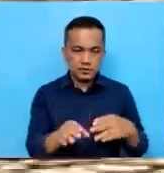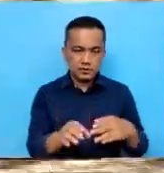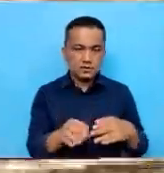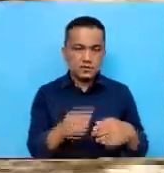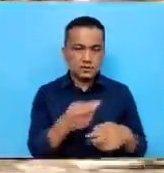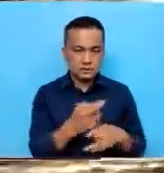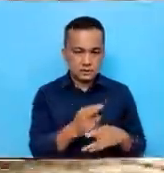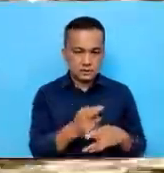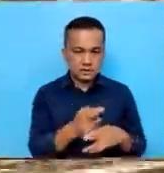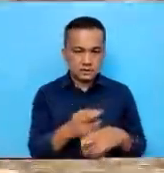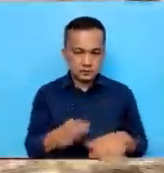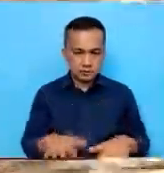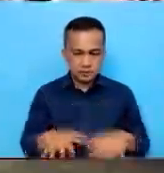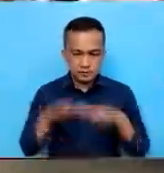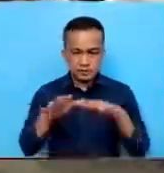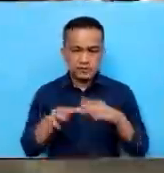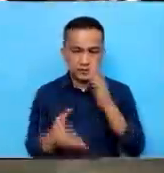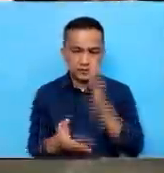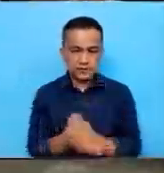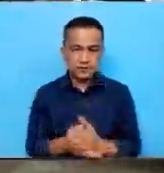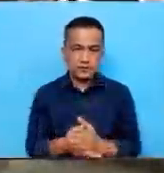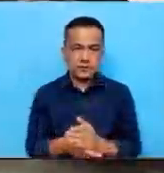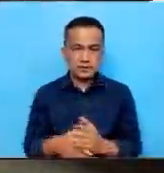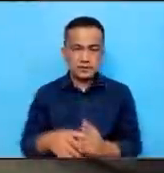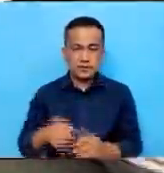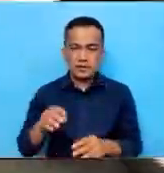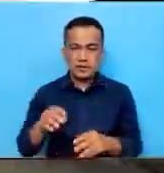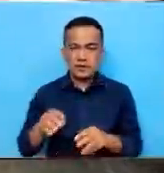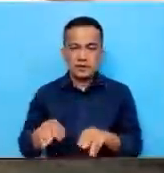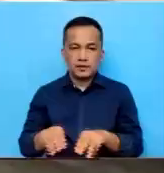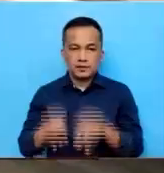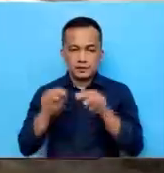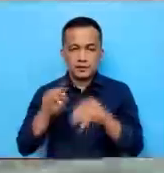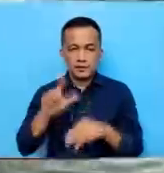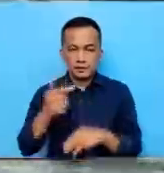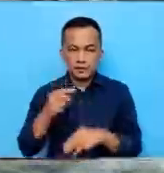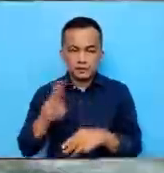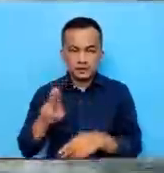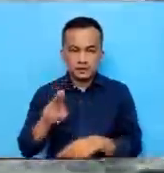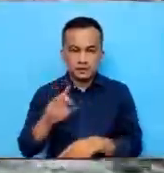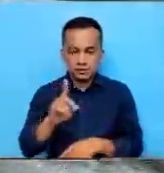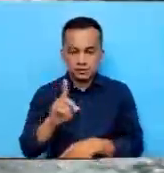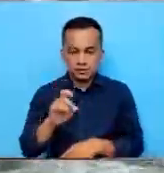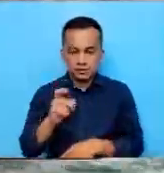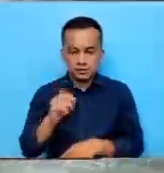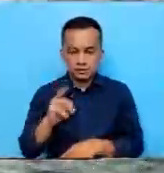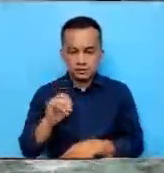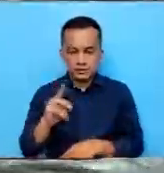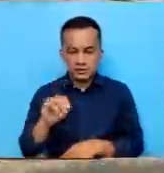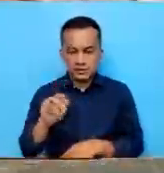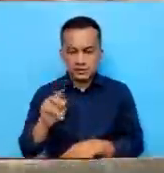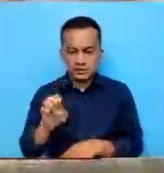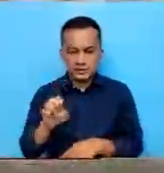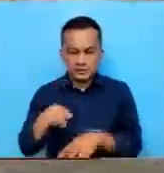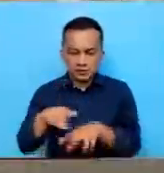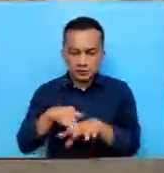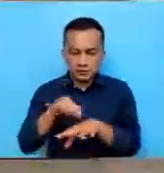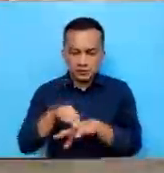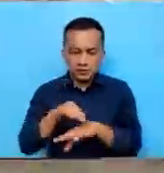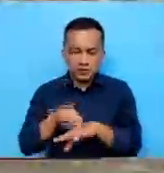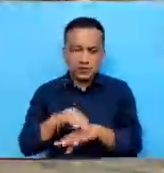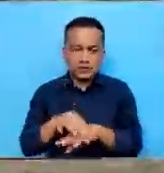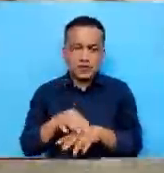Ang Malabon LGU, namamahagi naman daw ng doxycycline para maiwasan ang alipunga at leptospirosis sa